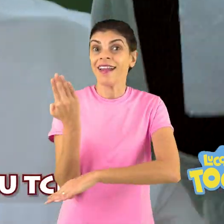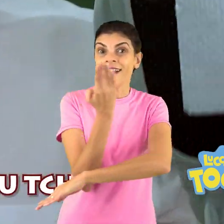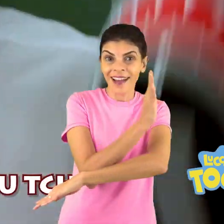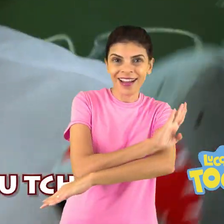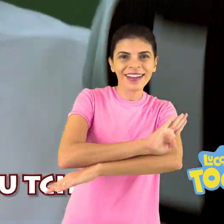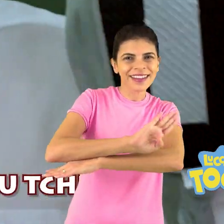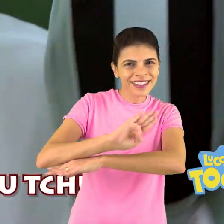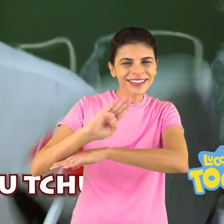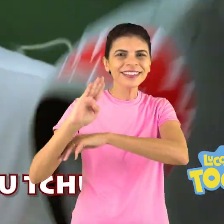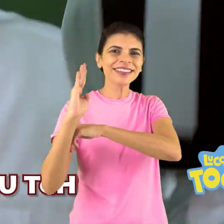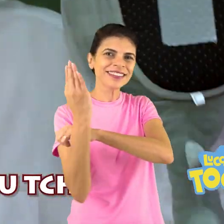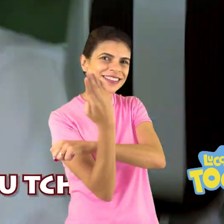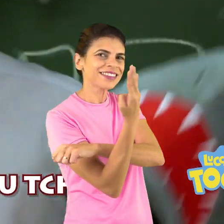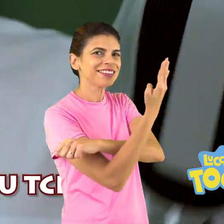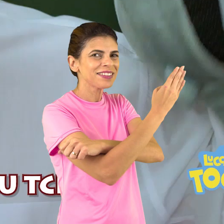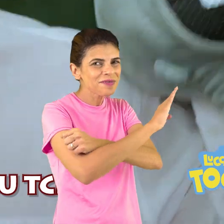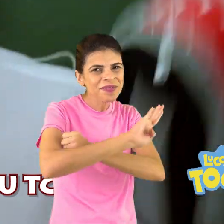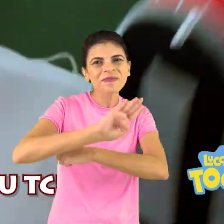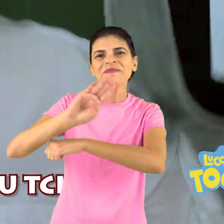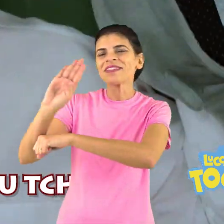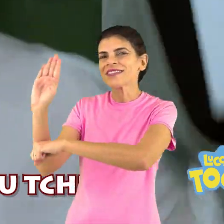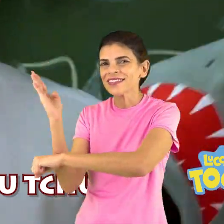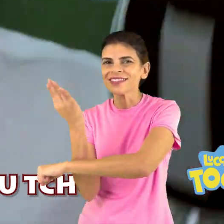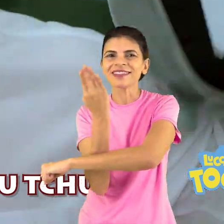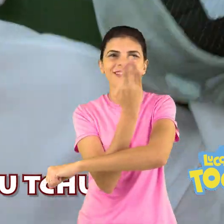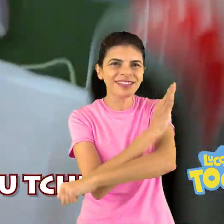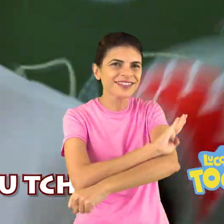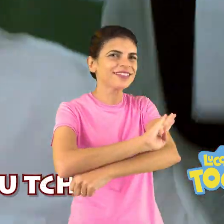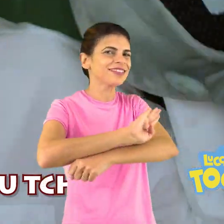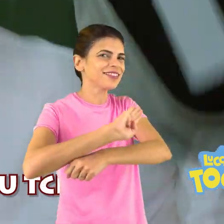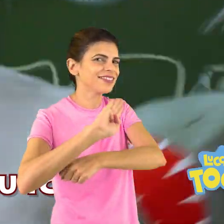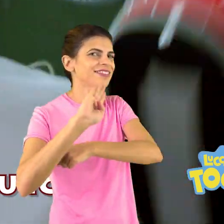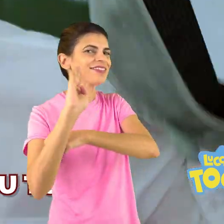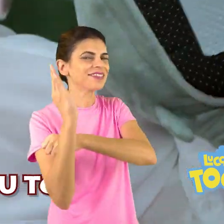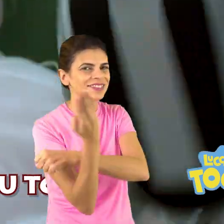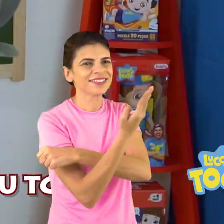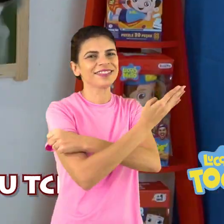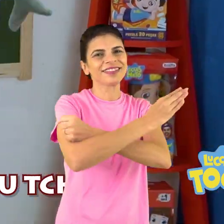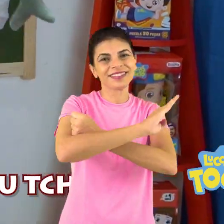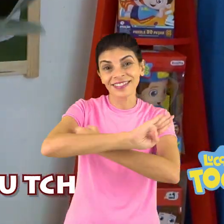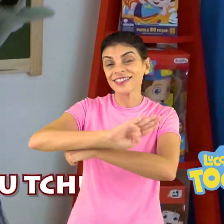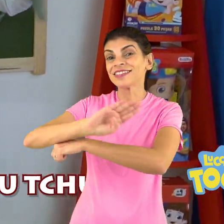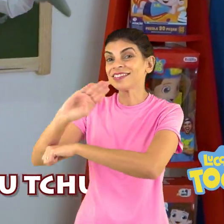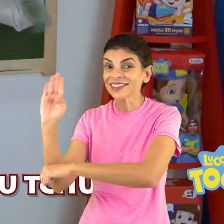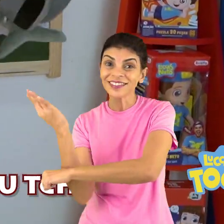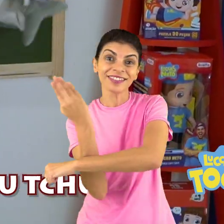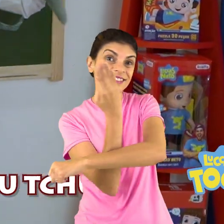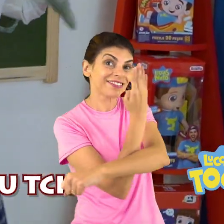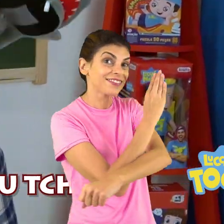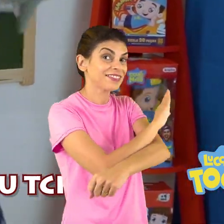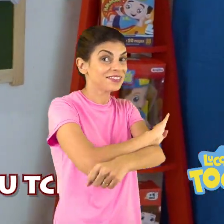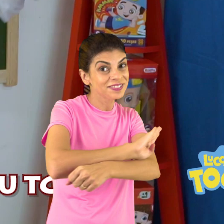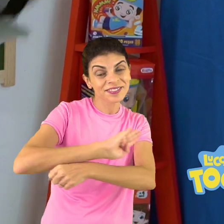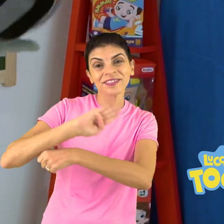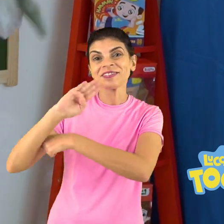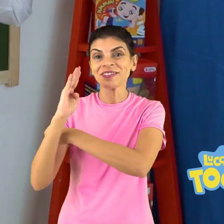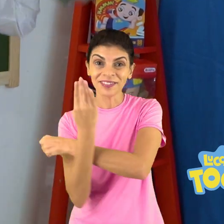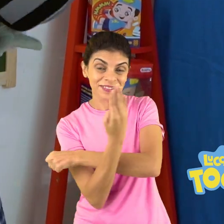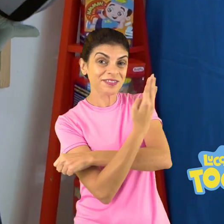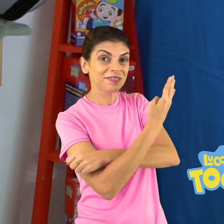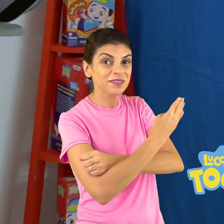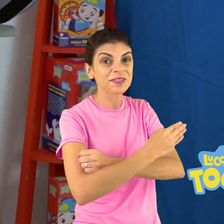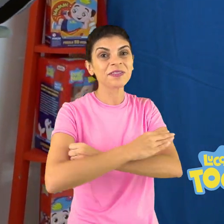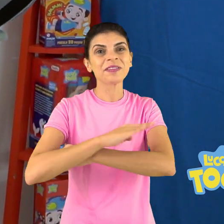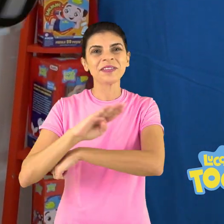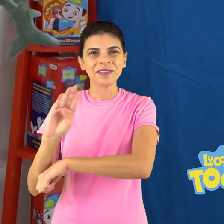Baby shark, tchutchurutchu, baby shark, tchutchurutchu, baby shark, tchutchurutchu,